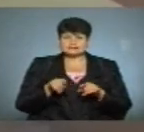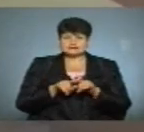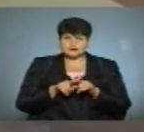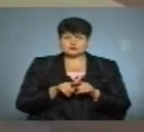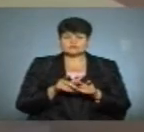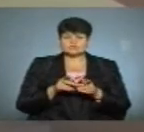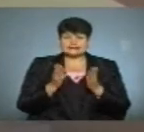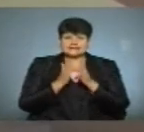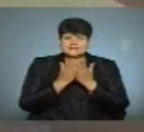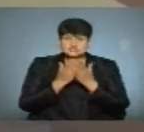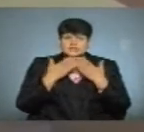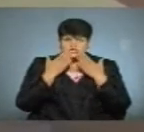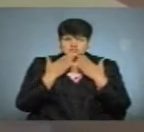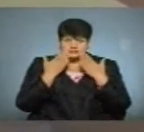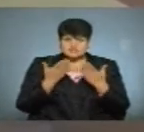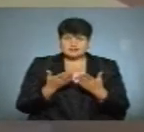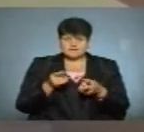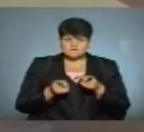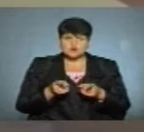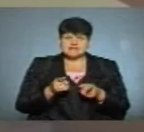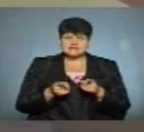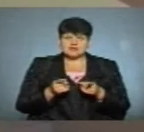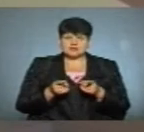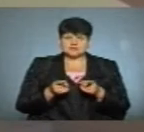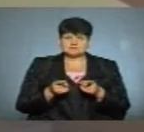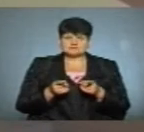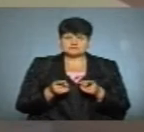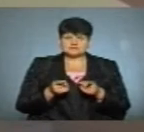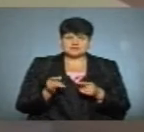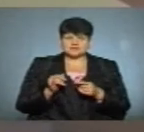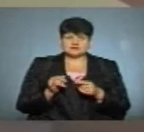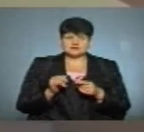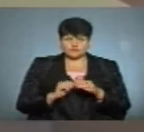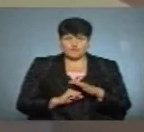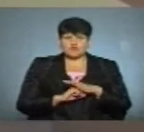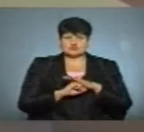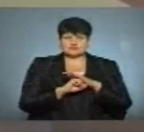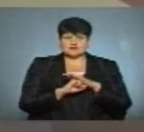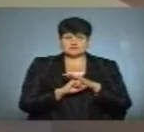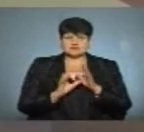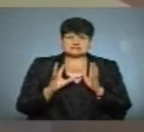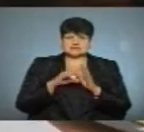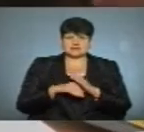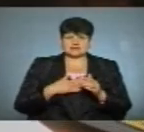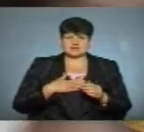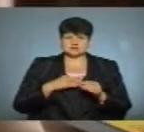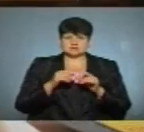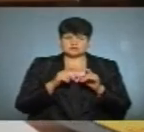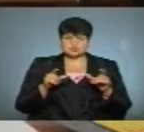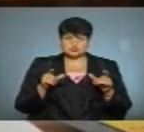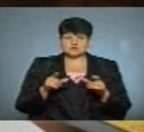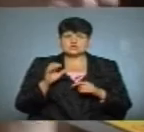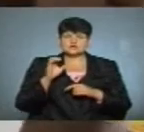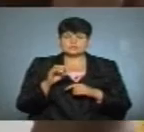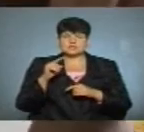звичайно, книжки, які я читала в оригіналі, ну і такий фундамент заклала наша школа. За словами